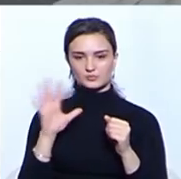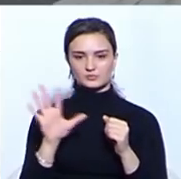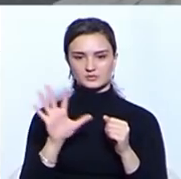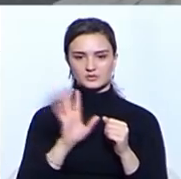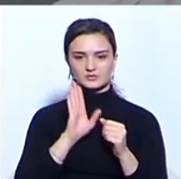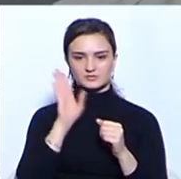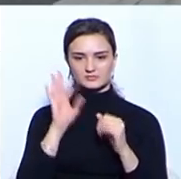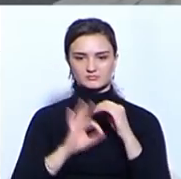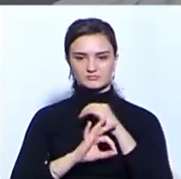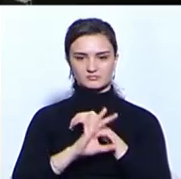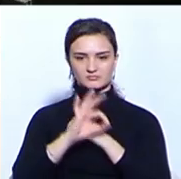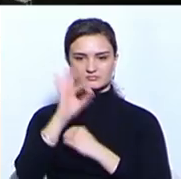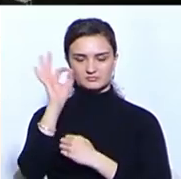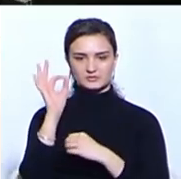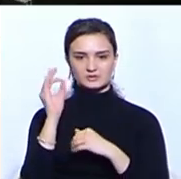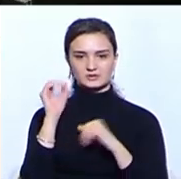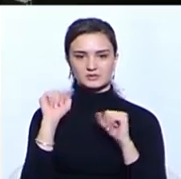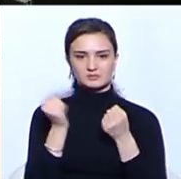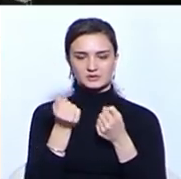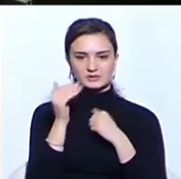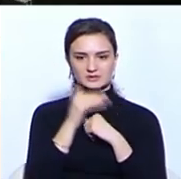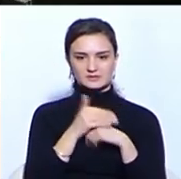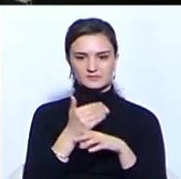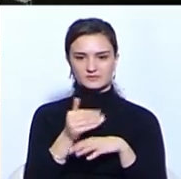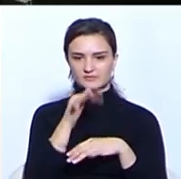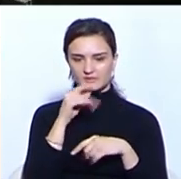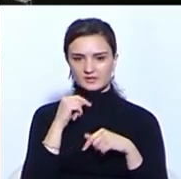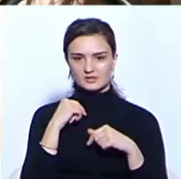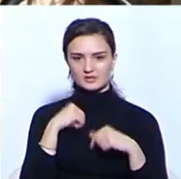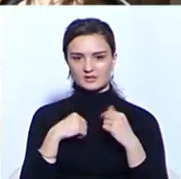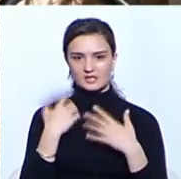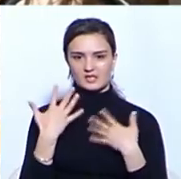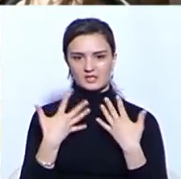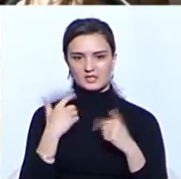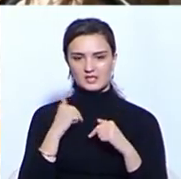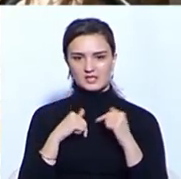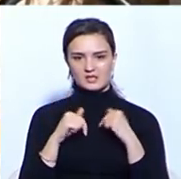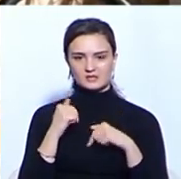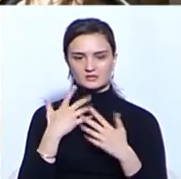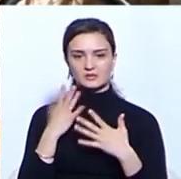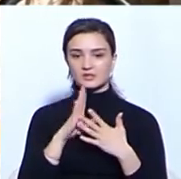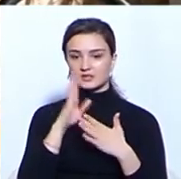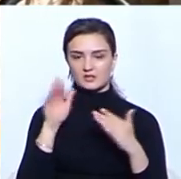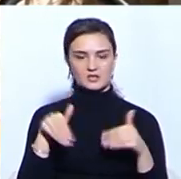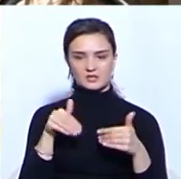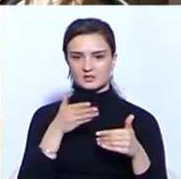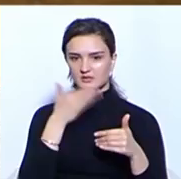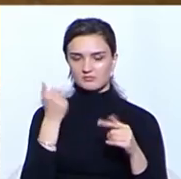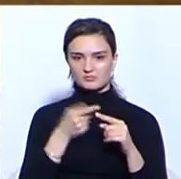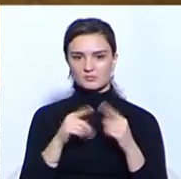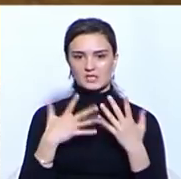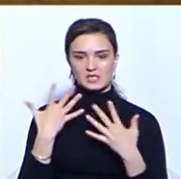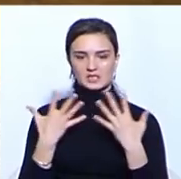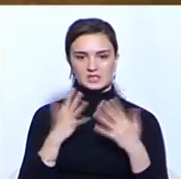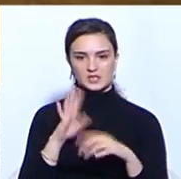საათზე ზამთარში უფრო გვიან თითქოს რაღაც ენერგია შემოდის შენში. არ არსებობს დილა, რომ აი ამ ენერგიით